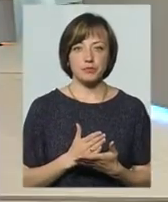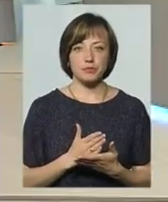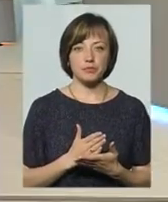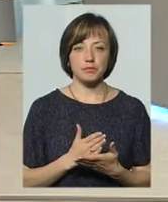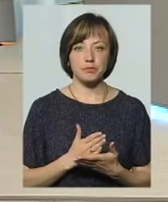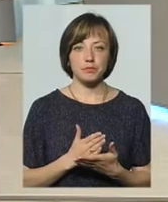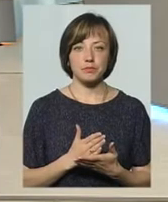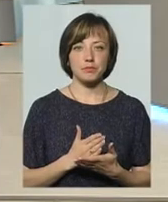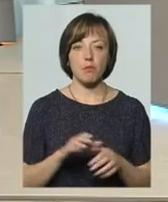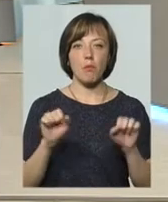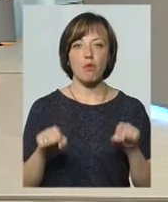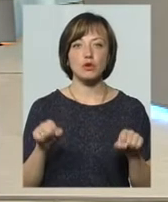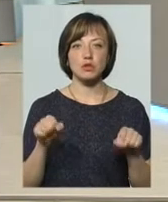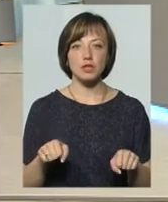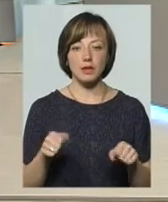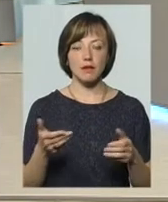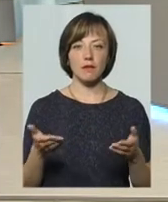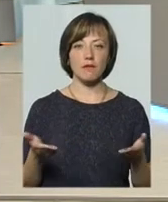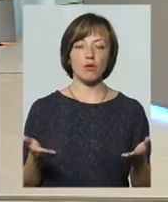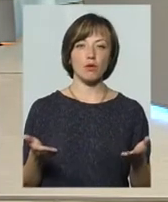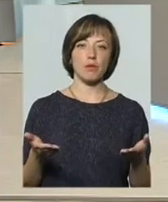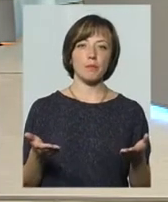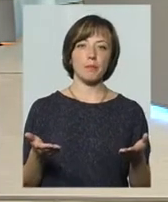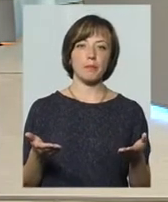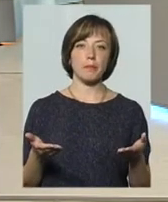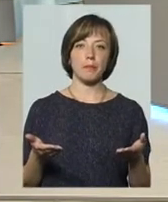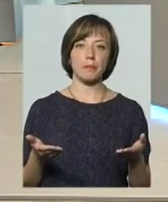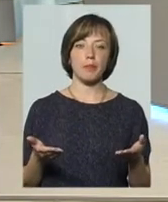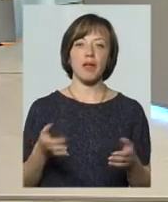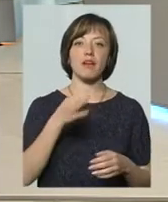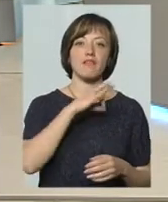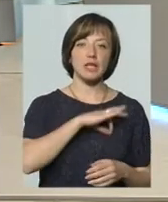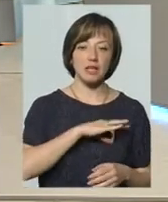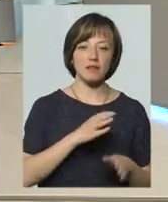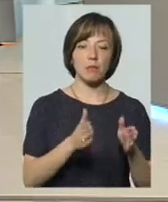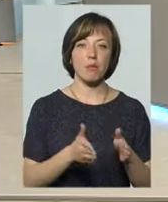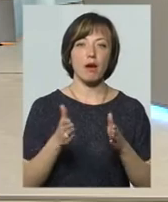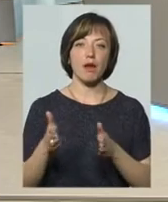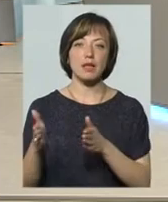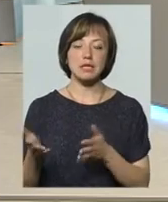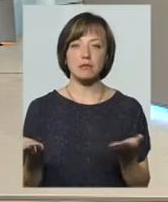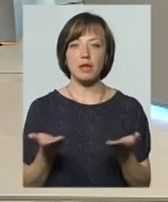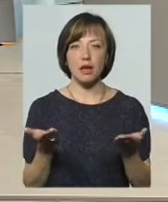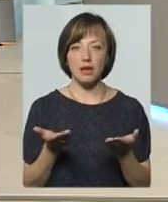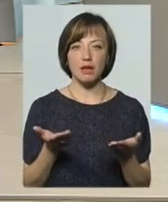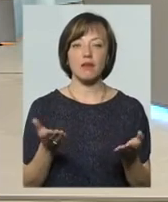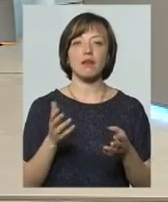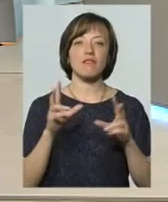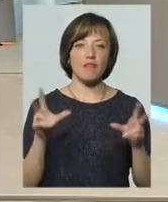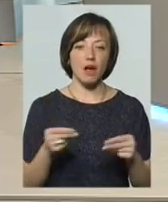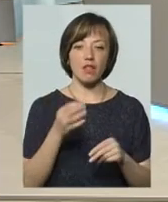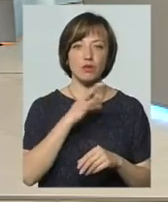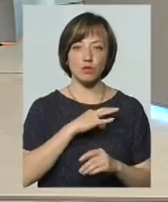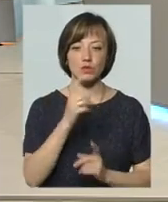якісь, можливо, вже пропрацьовані ефективні механізми, які вдало використовують